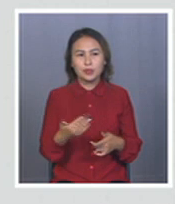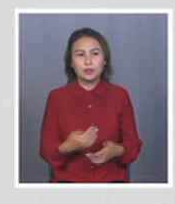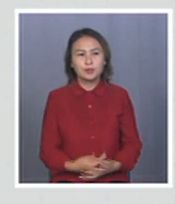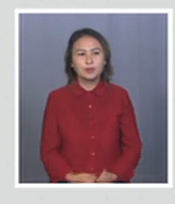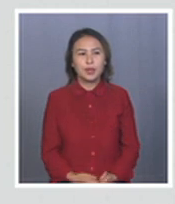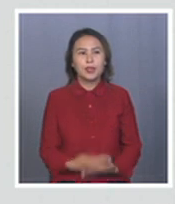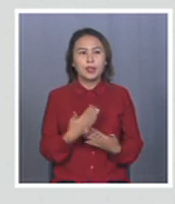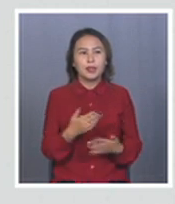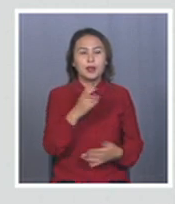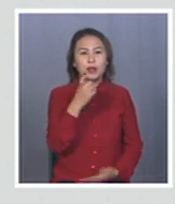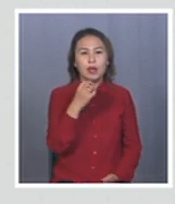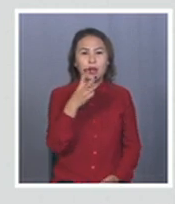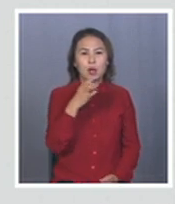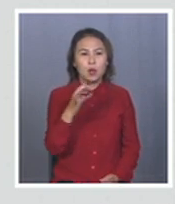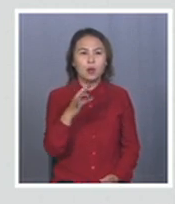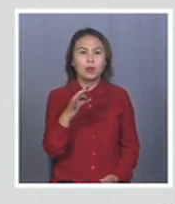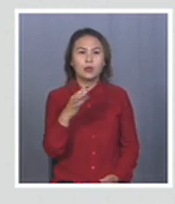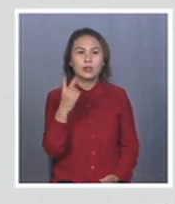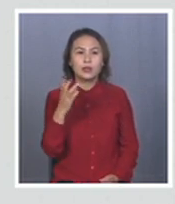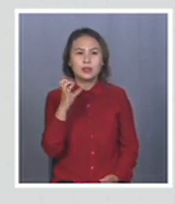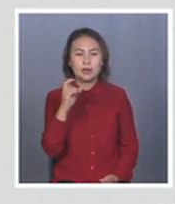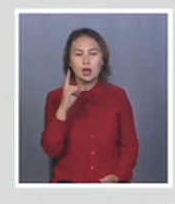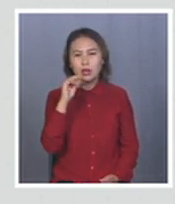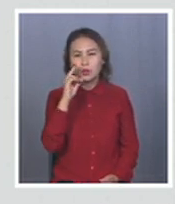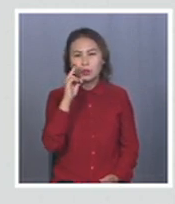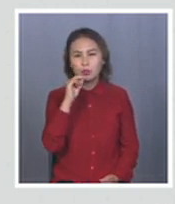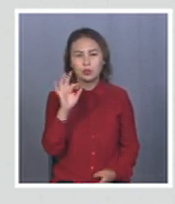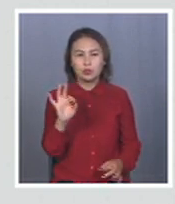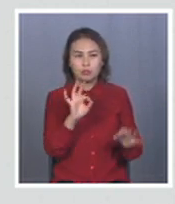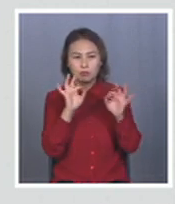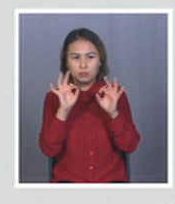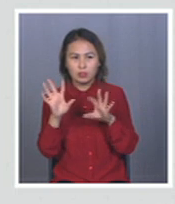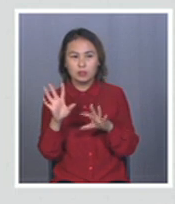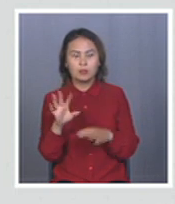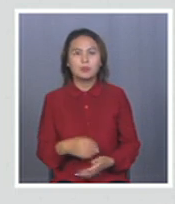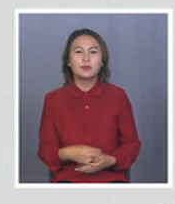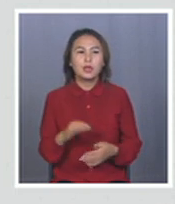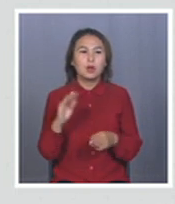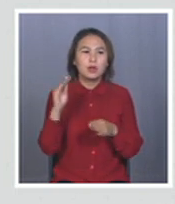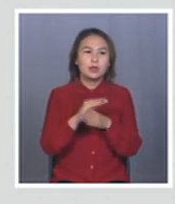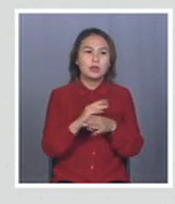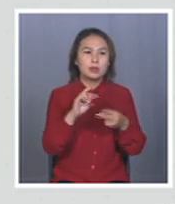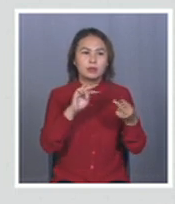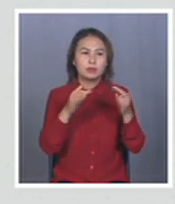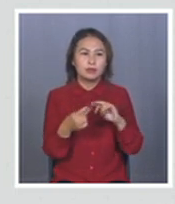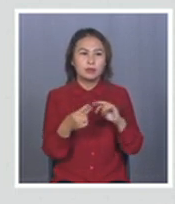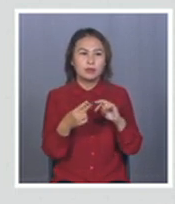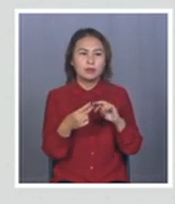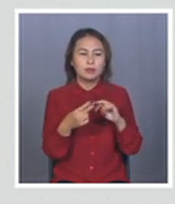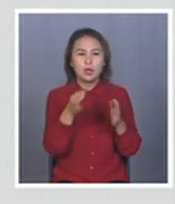Енді «Hello» дегенді 2 секунд бойы айту деген скриптті пайдаланамыз және оған «Жауап»